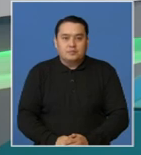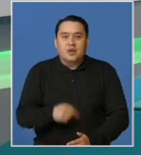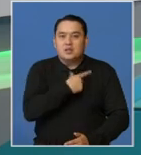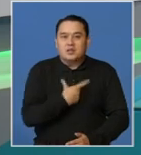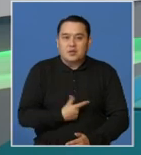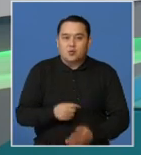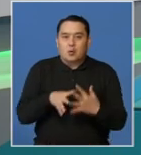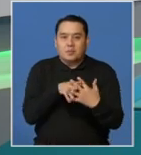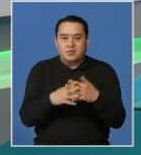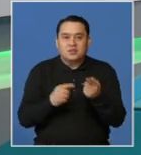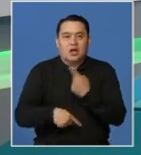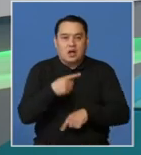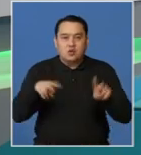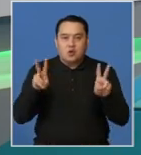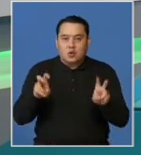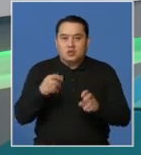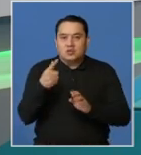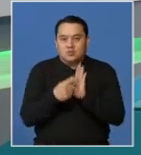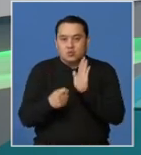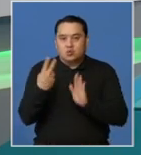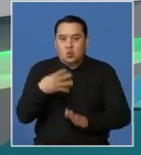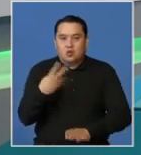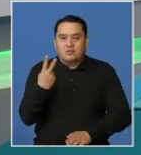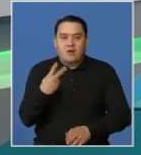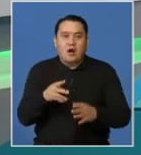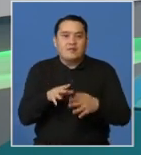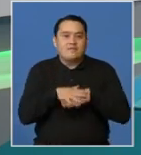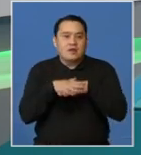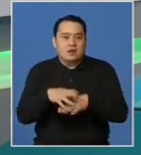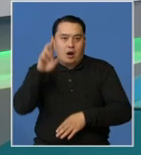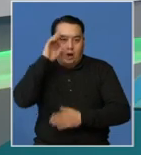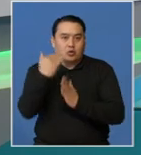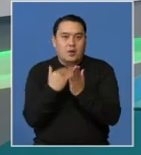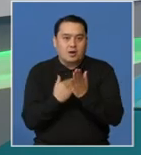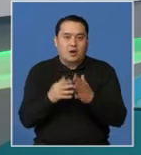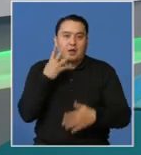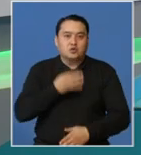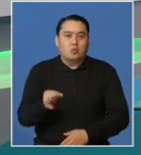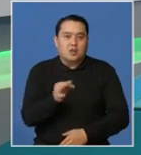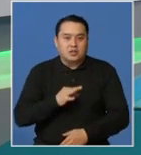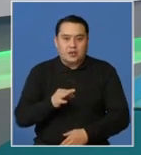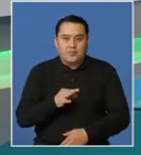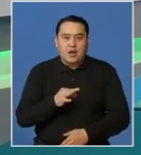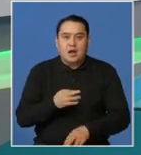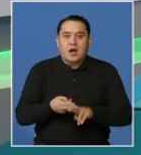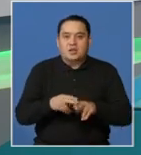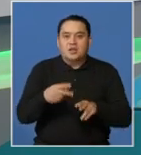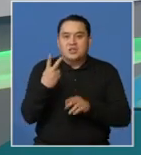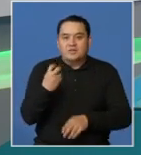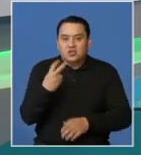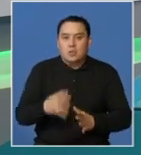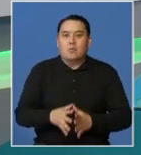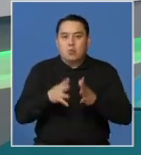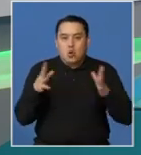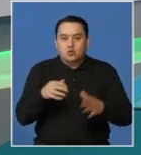С дипломом в село. 742 гранта выделено в этом году по этой государственной программе в Алматинской области. Это почти на 200